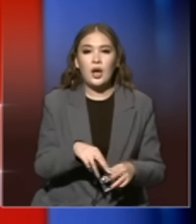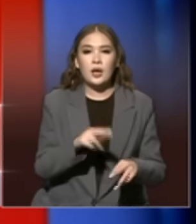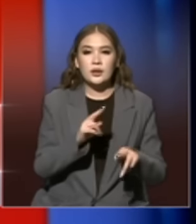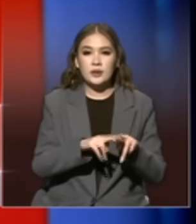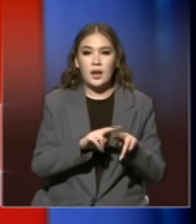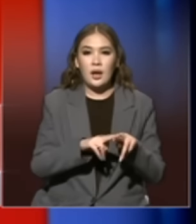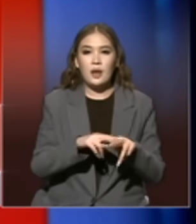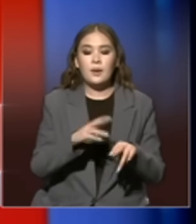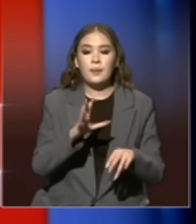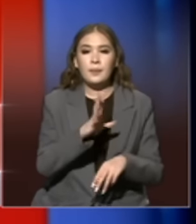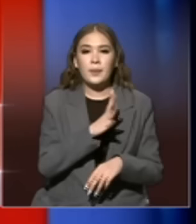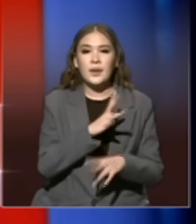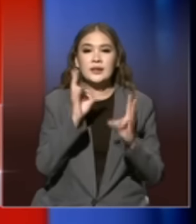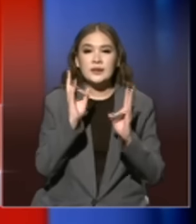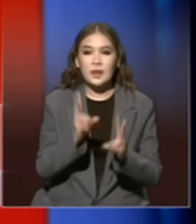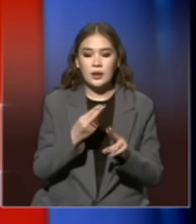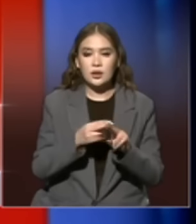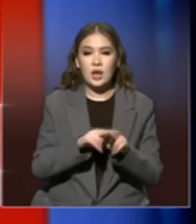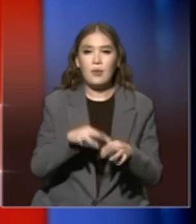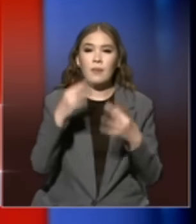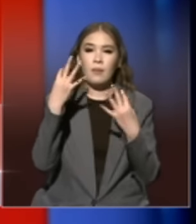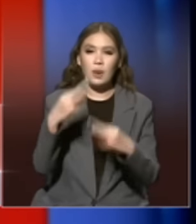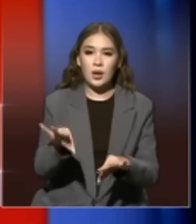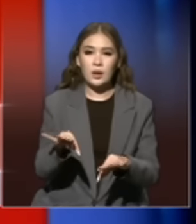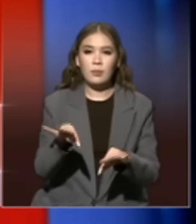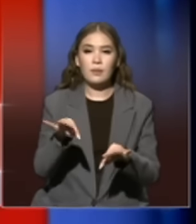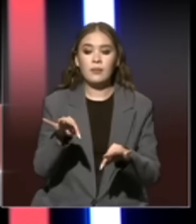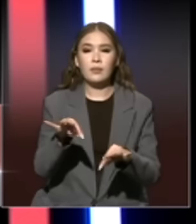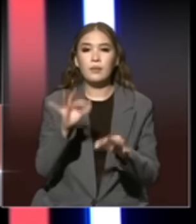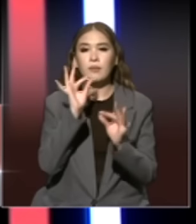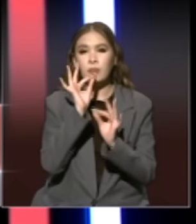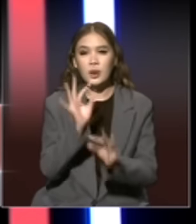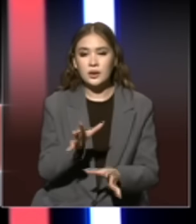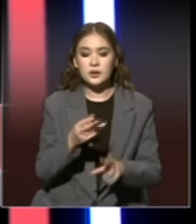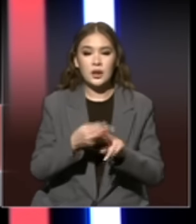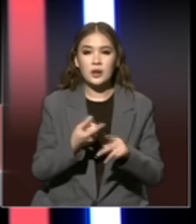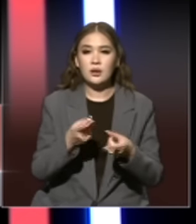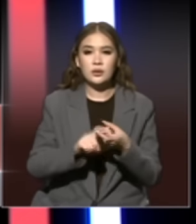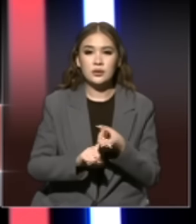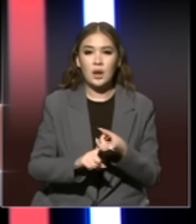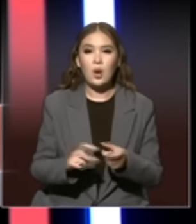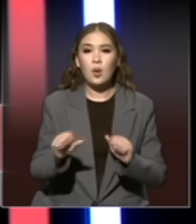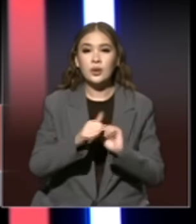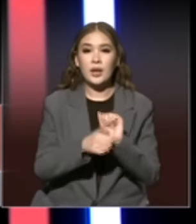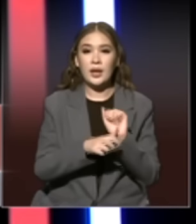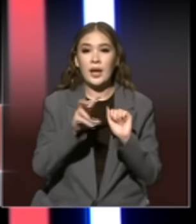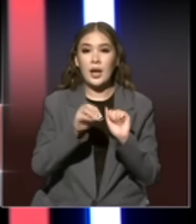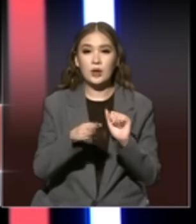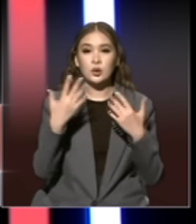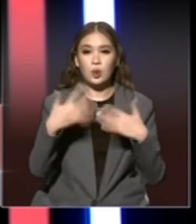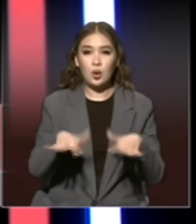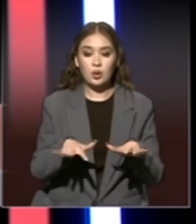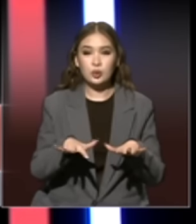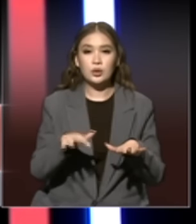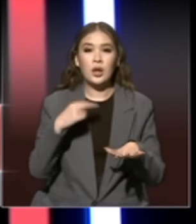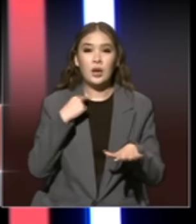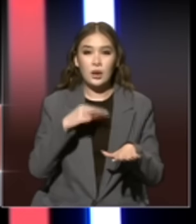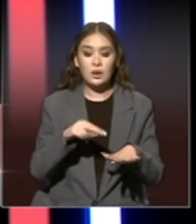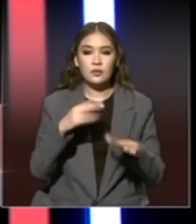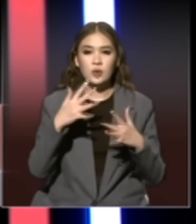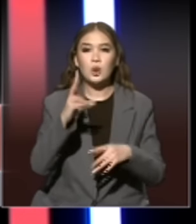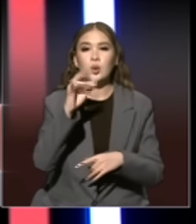жағы 16-дан кейін барып бере алады мысалға. Яғни 16 жыл отырып шыққаннан кейін жәбірленуші тарап Нүкеновтердің,